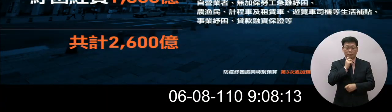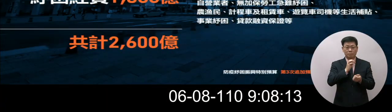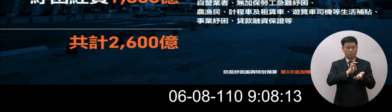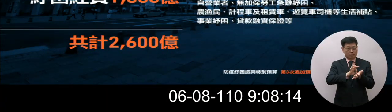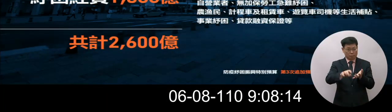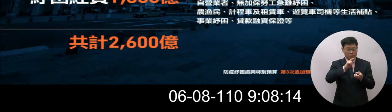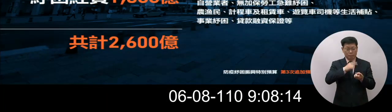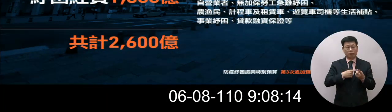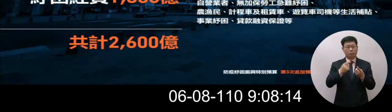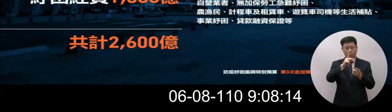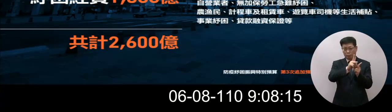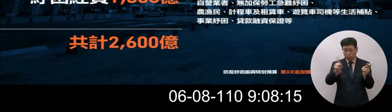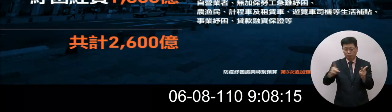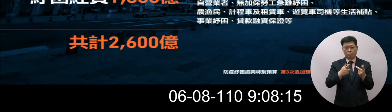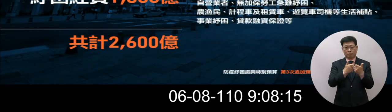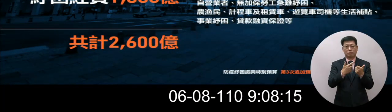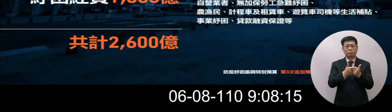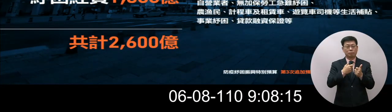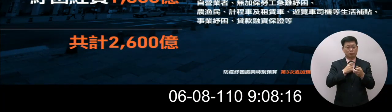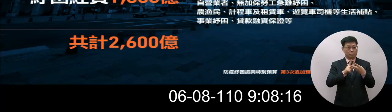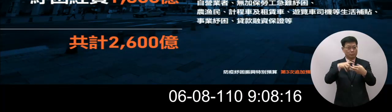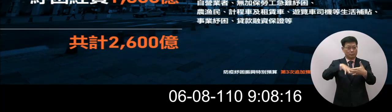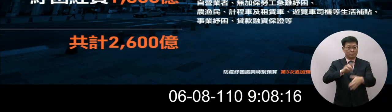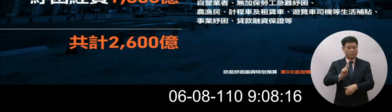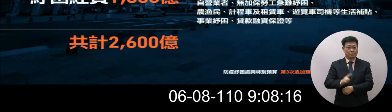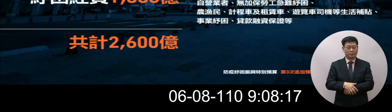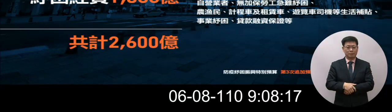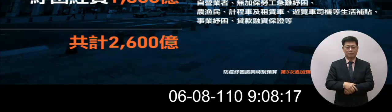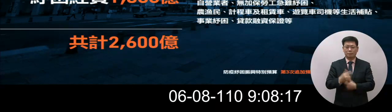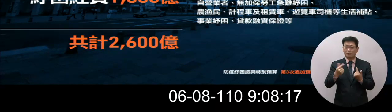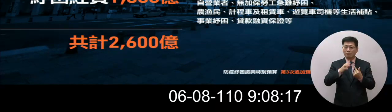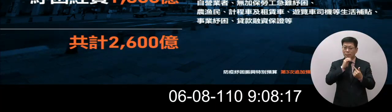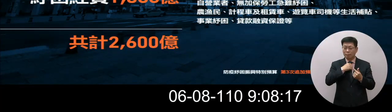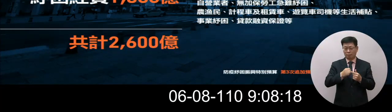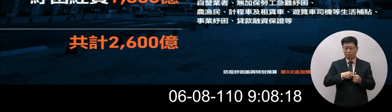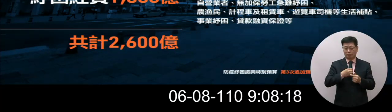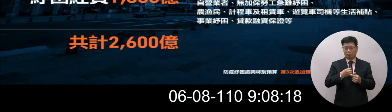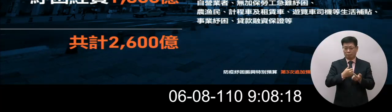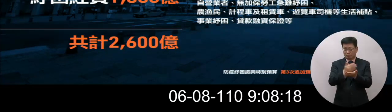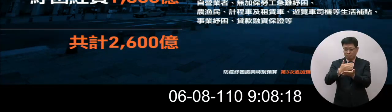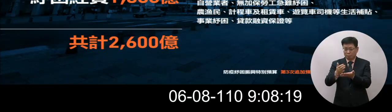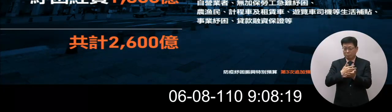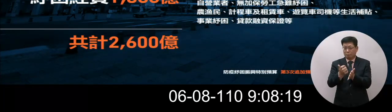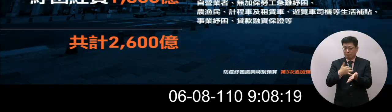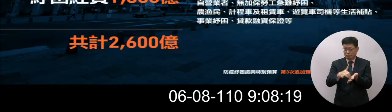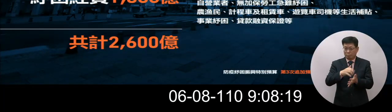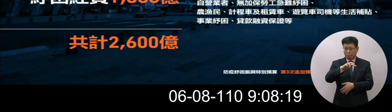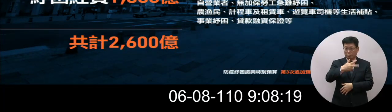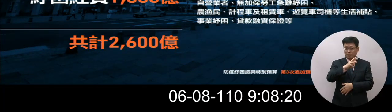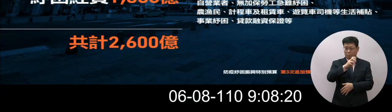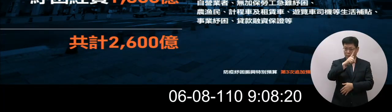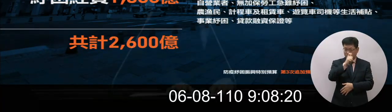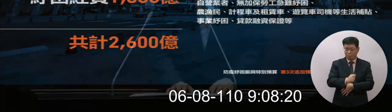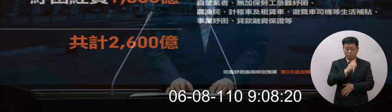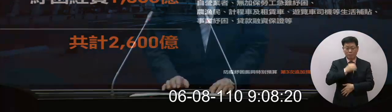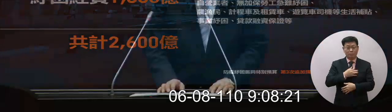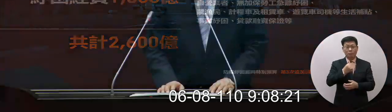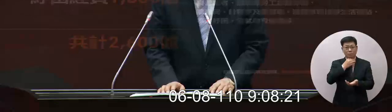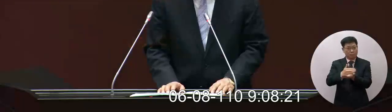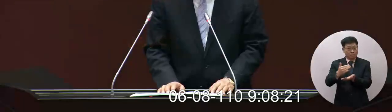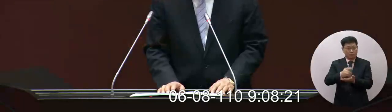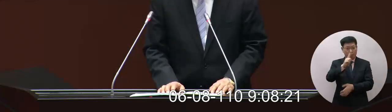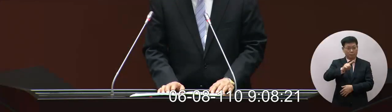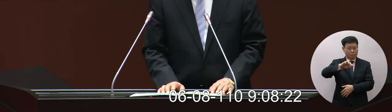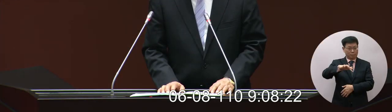务支应，主要的内容包括防治经费734亿元，纾困经费